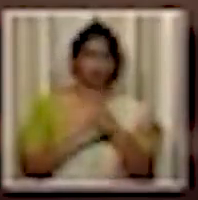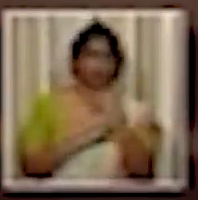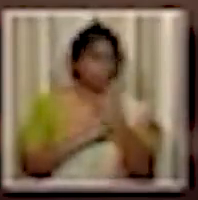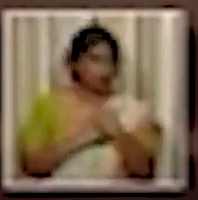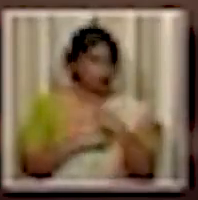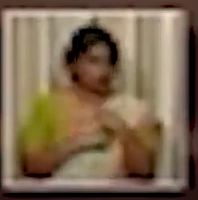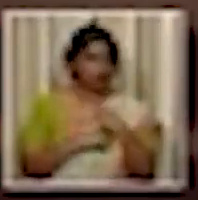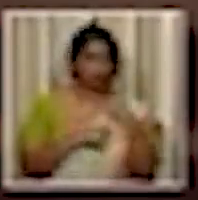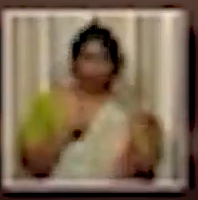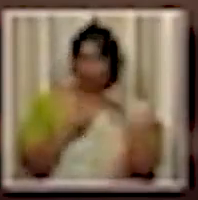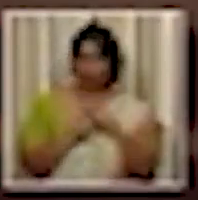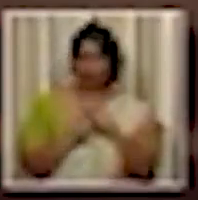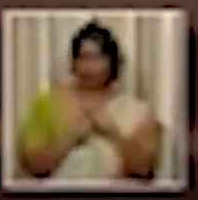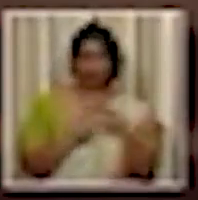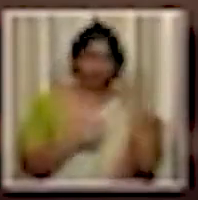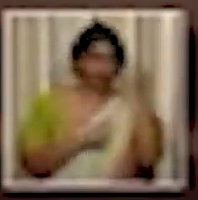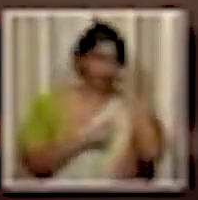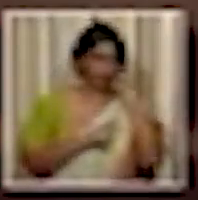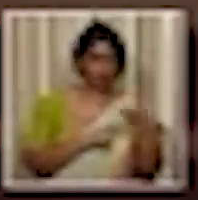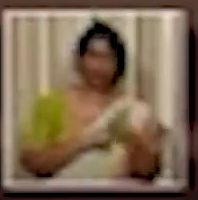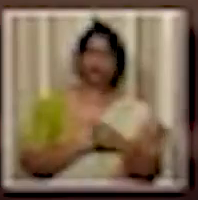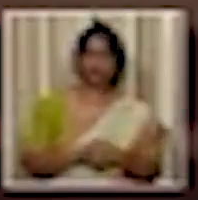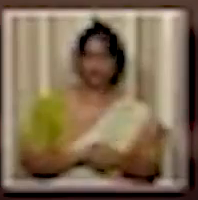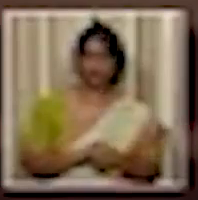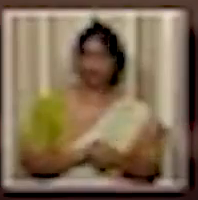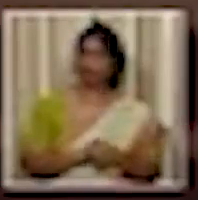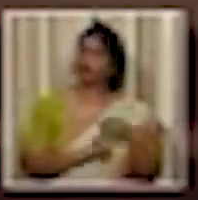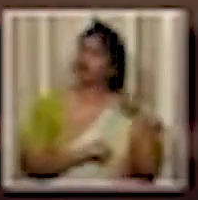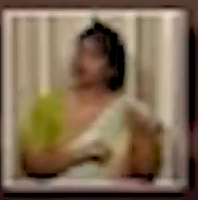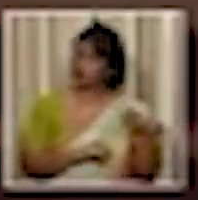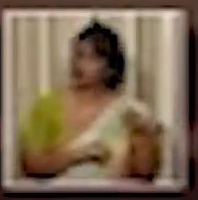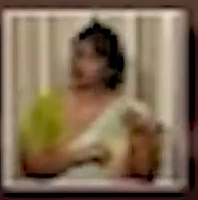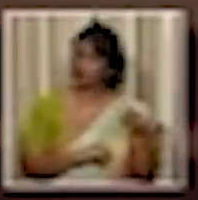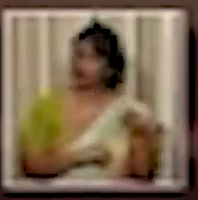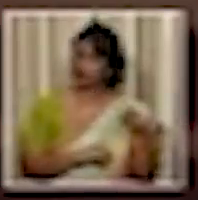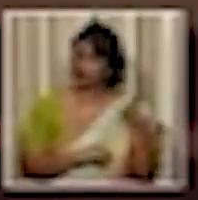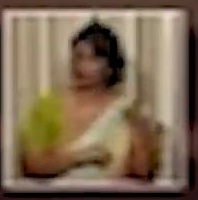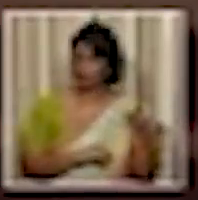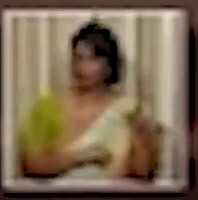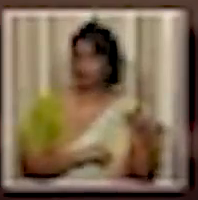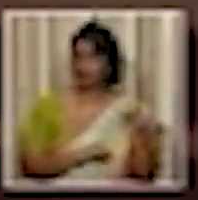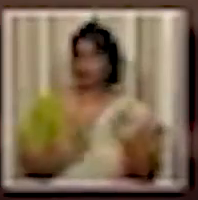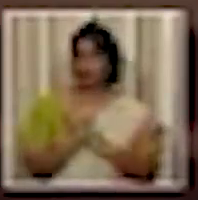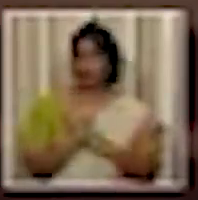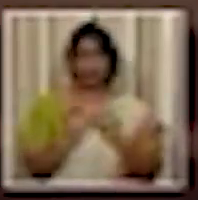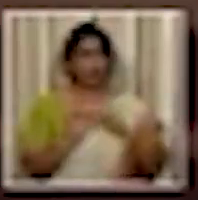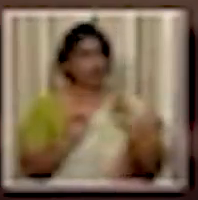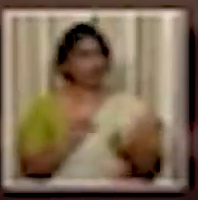කියන කාරණාව සම්බන්ධව මෙතෙන්දි මට හොයලා බලන්න පුළුවන්. ඒ නිසා එතන කමිටුවේ බෝඩ්